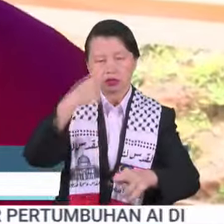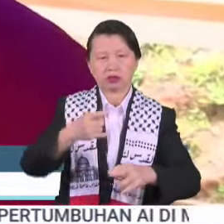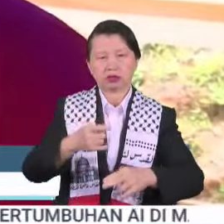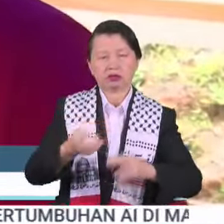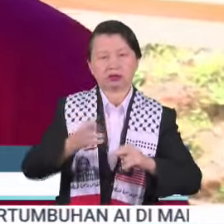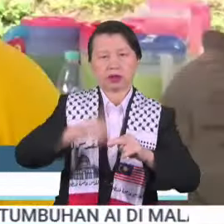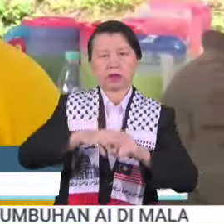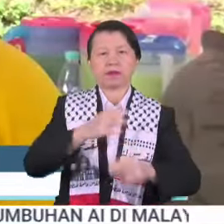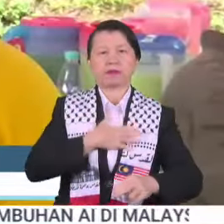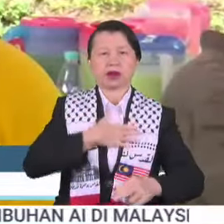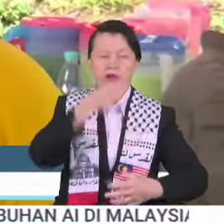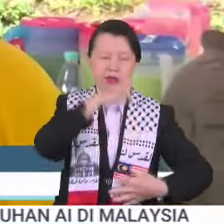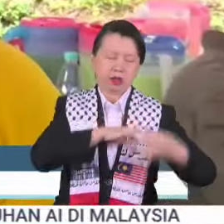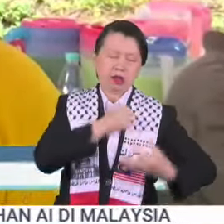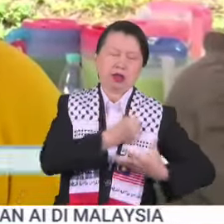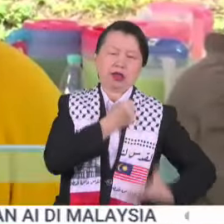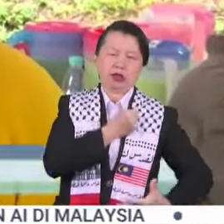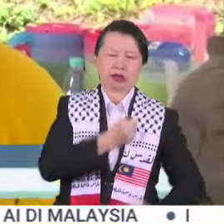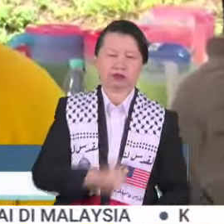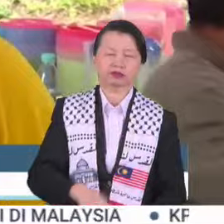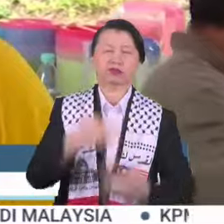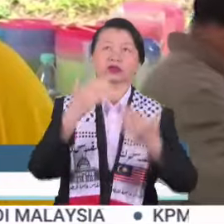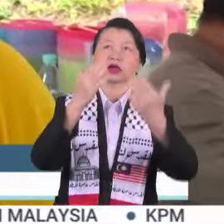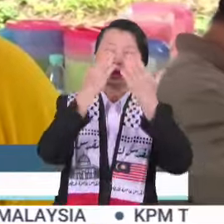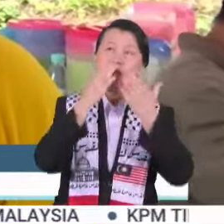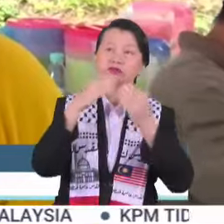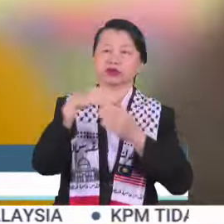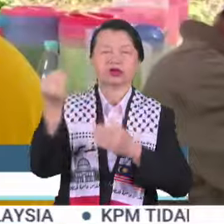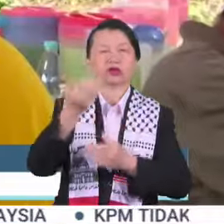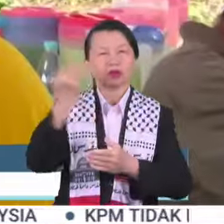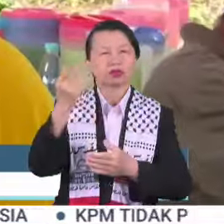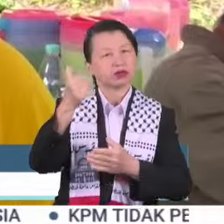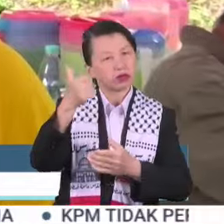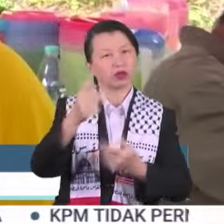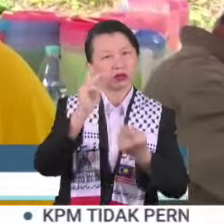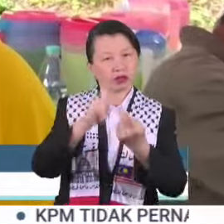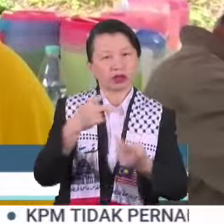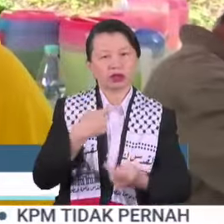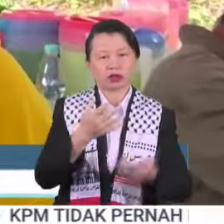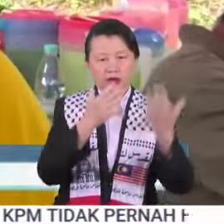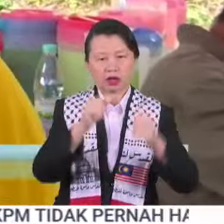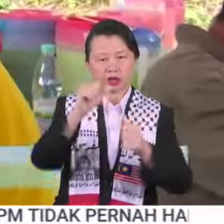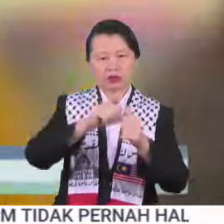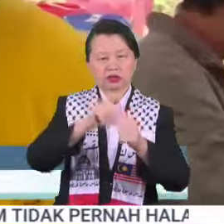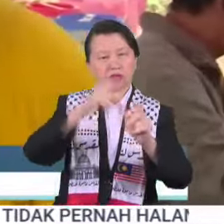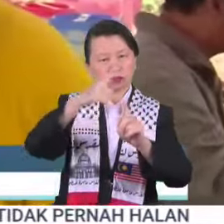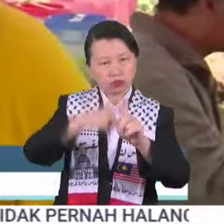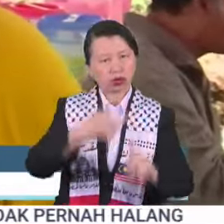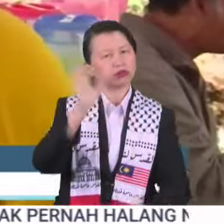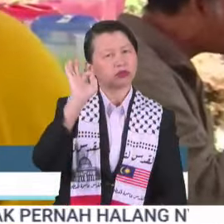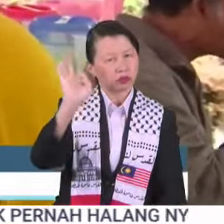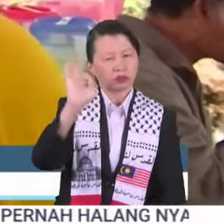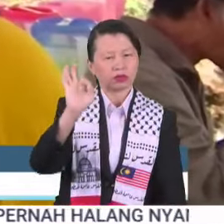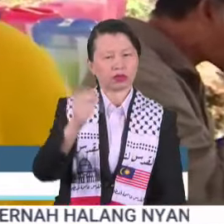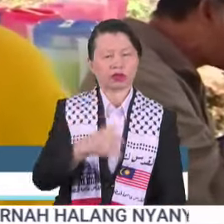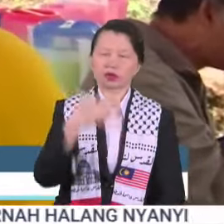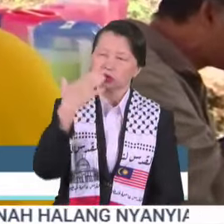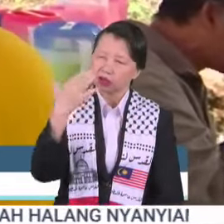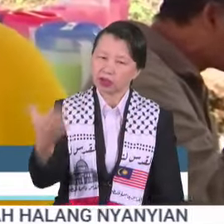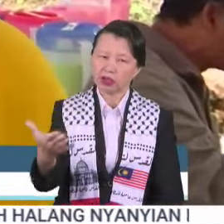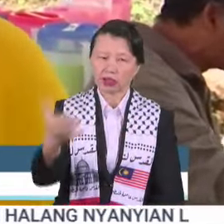pendapatan saya Alhamdulillah luar biasa memang suka kita mang harapkanap bulan takang terbaiklah terima